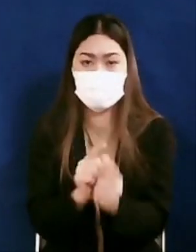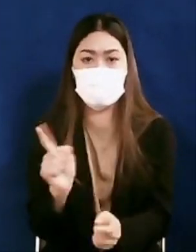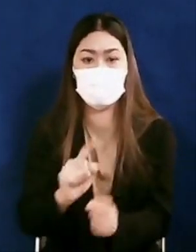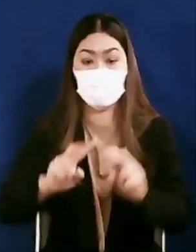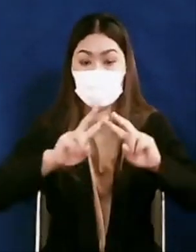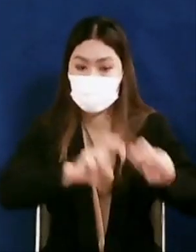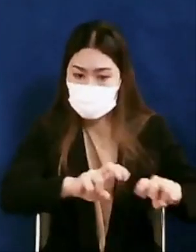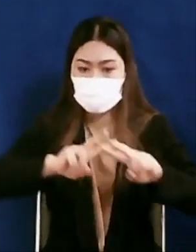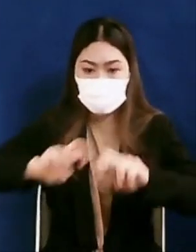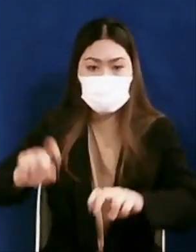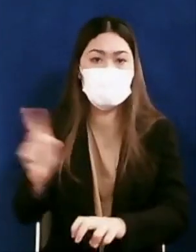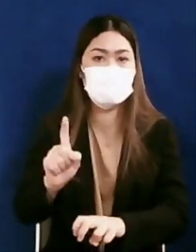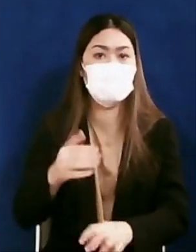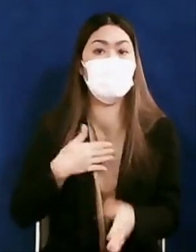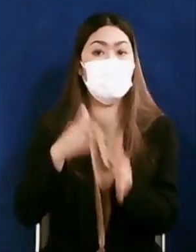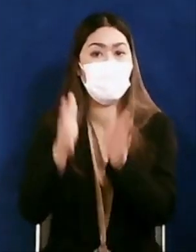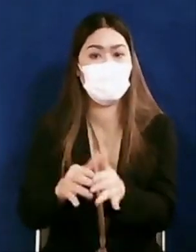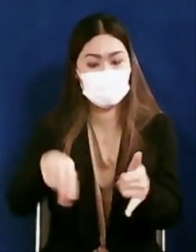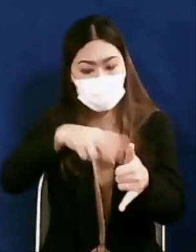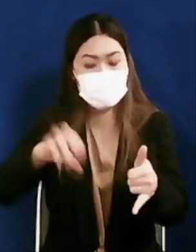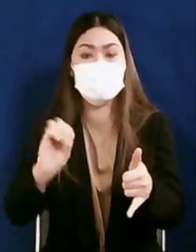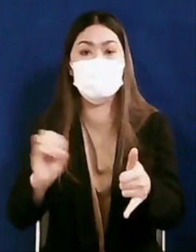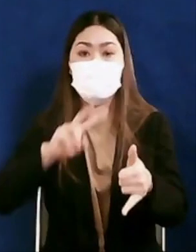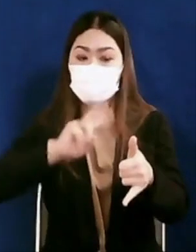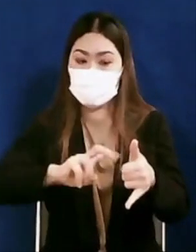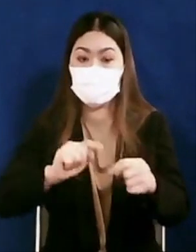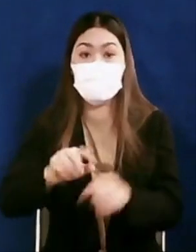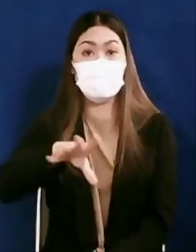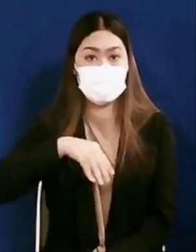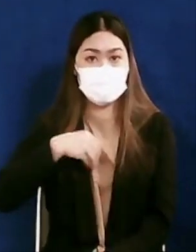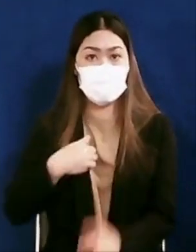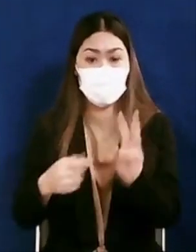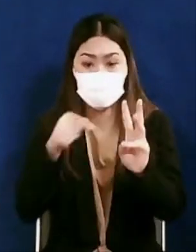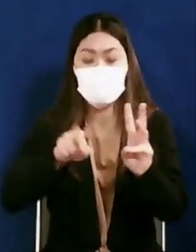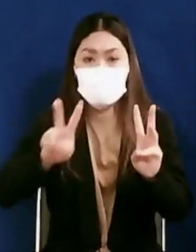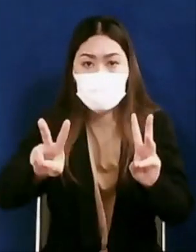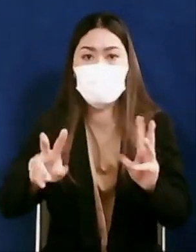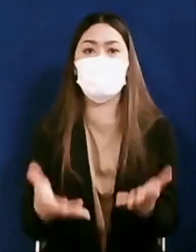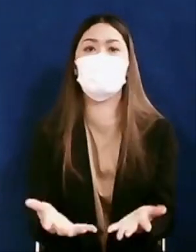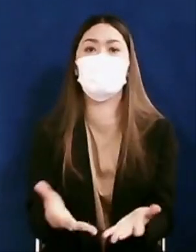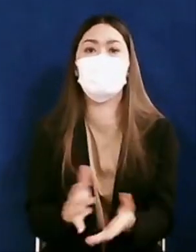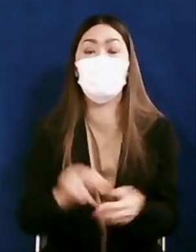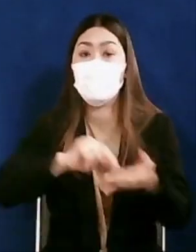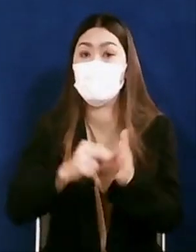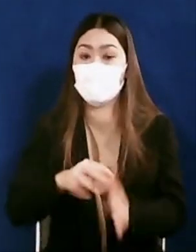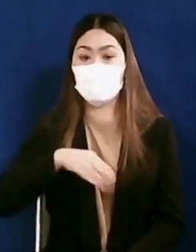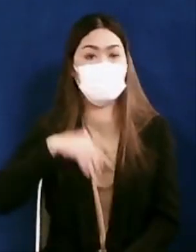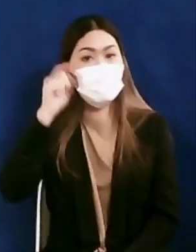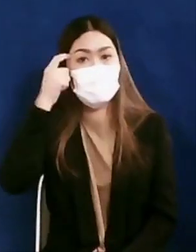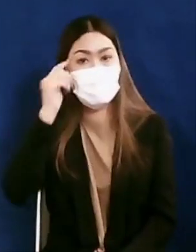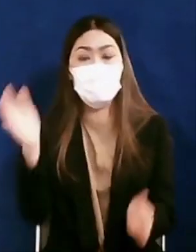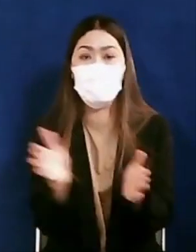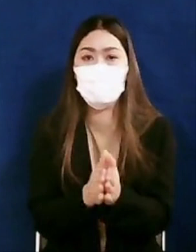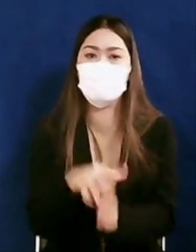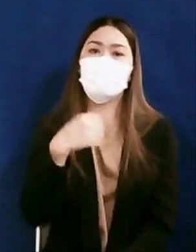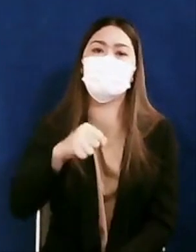ธีหาแอนติบอดีเนี่ยก็คือมีคนที่ไม่ได้ถูกตรวจแต่ว่าติดเชื้อเนี่ย 6.2% เพราะฉะนั้นเอา2ตัวรวมกันก็ประ